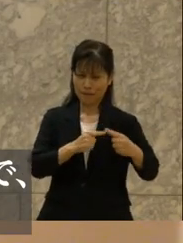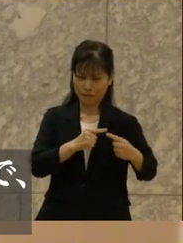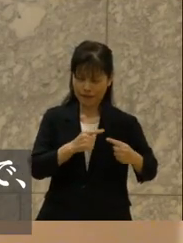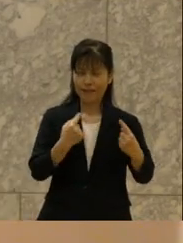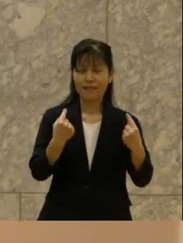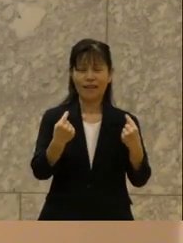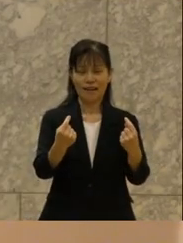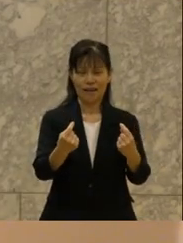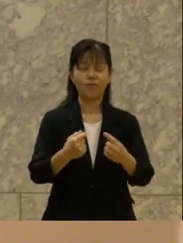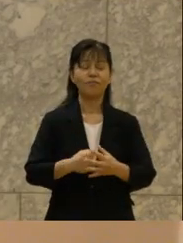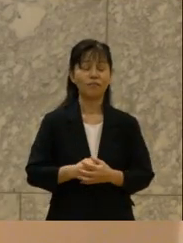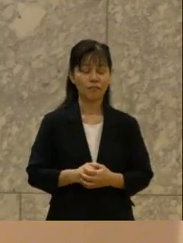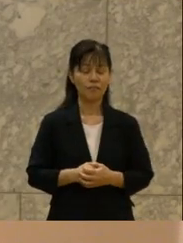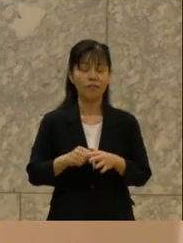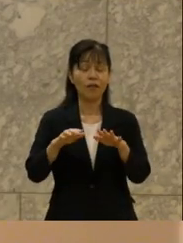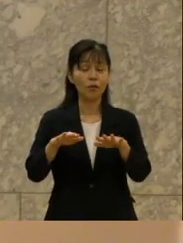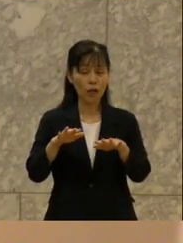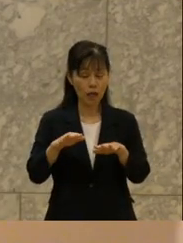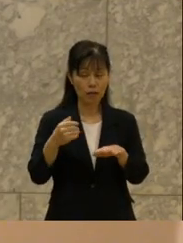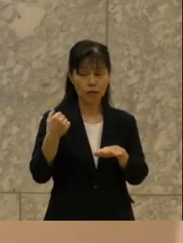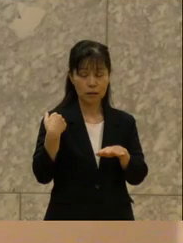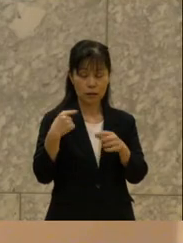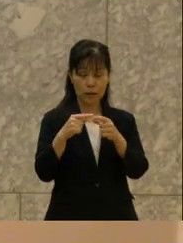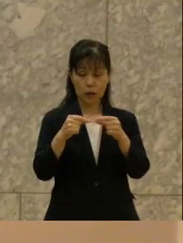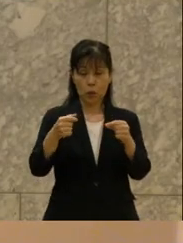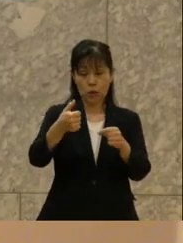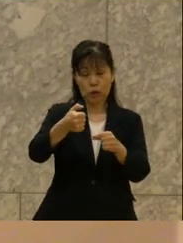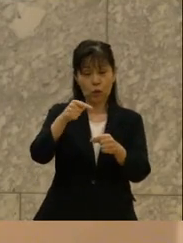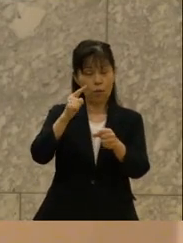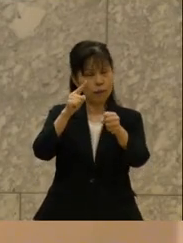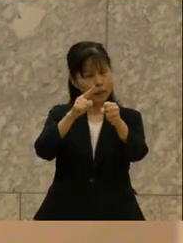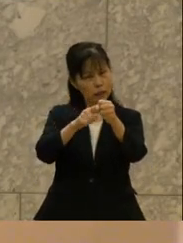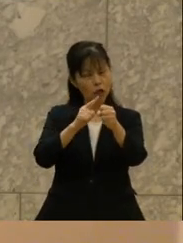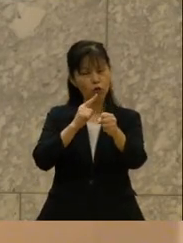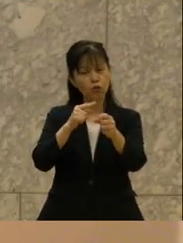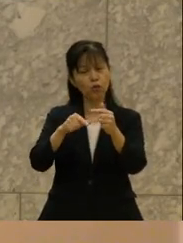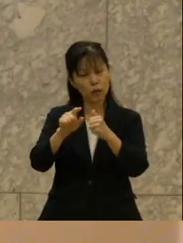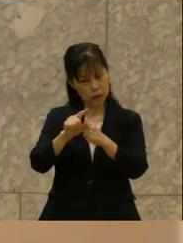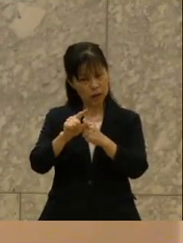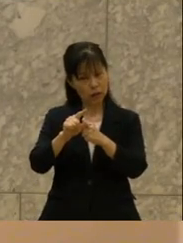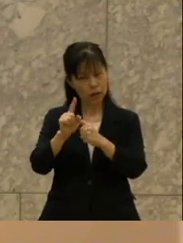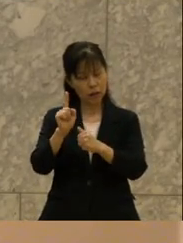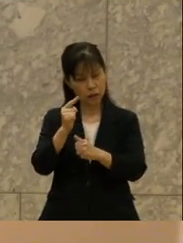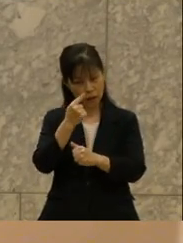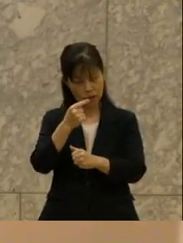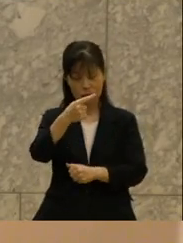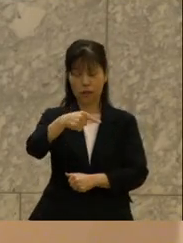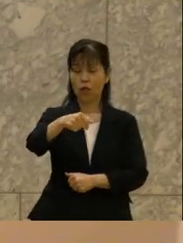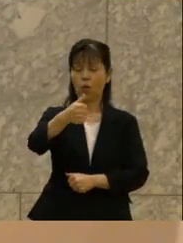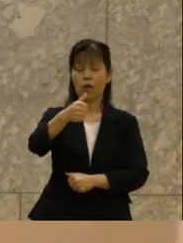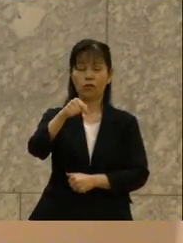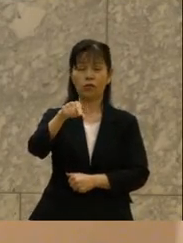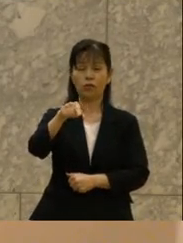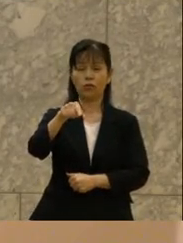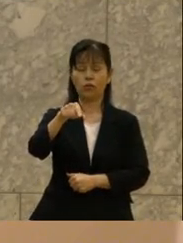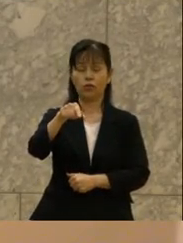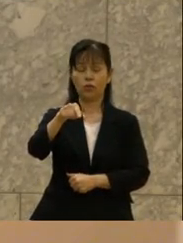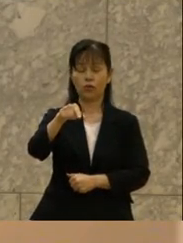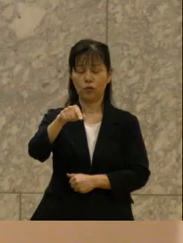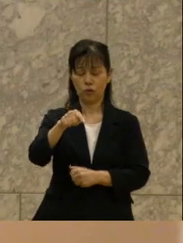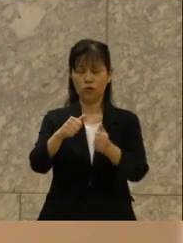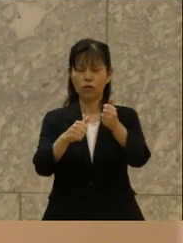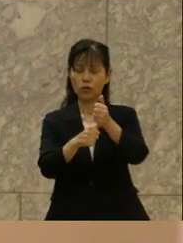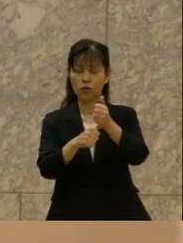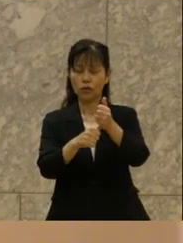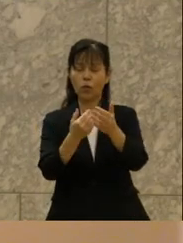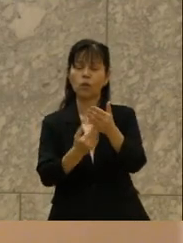その今回も日本記録を目指してたっていうよりは1500mで準決